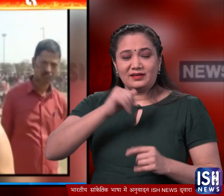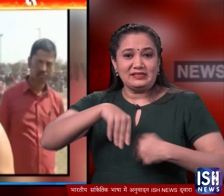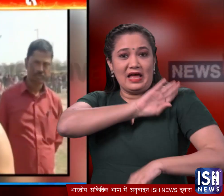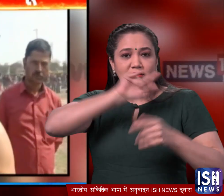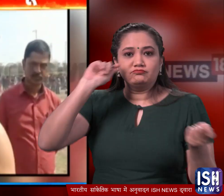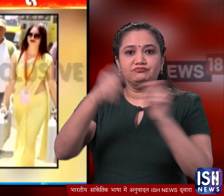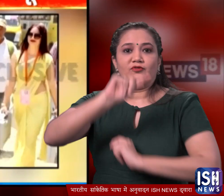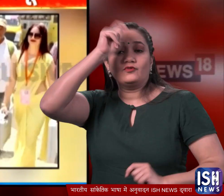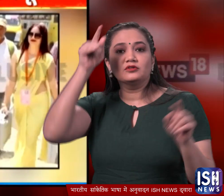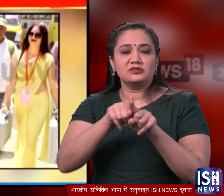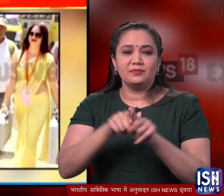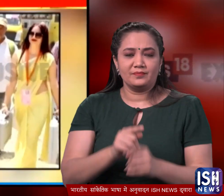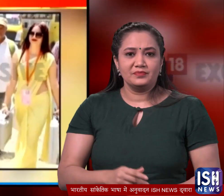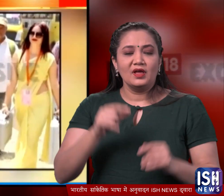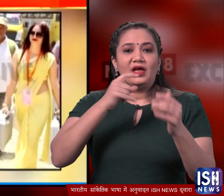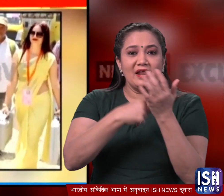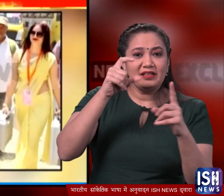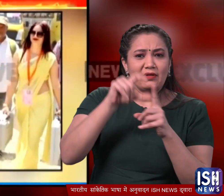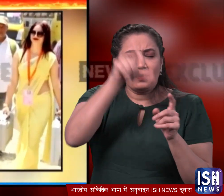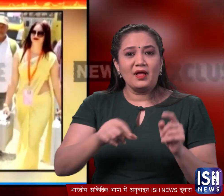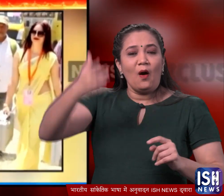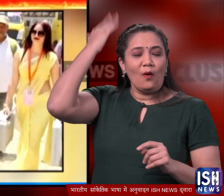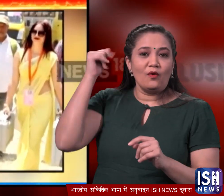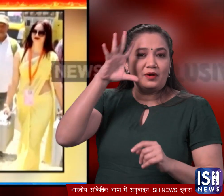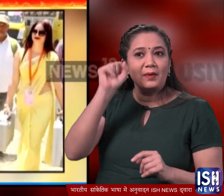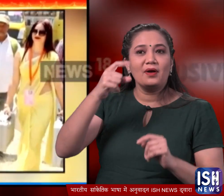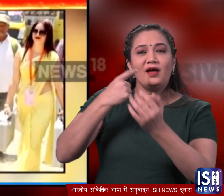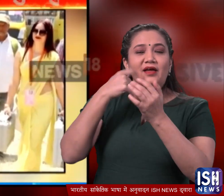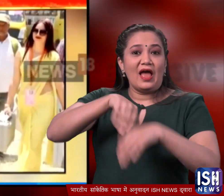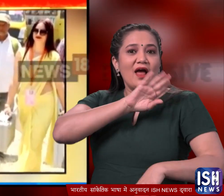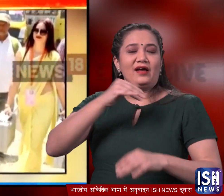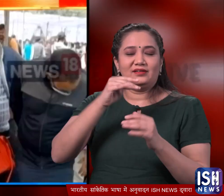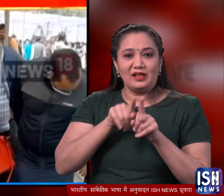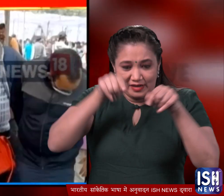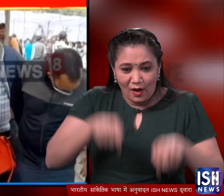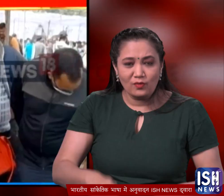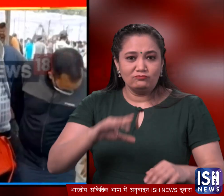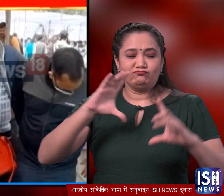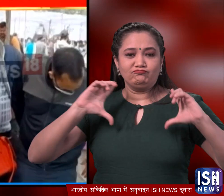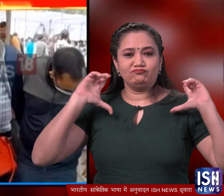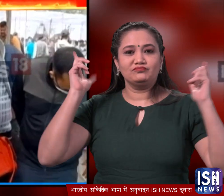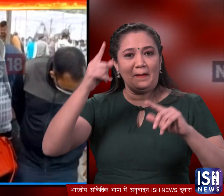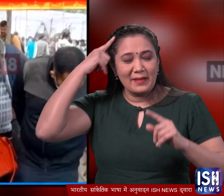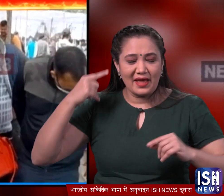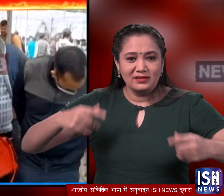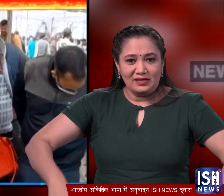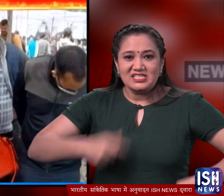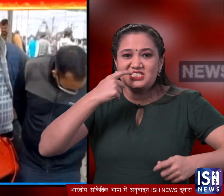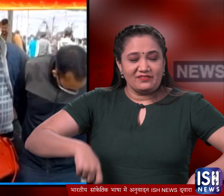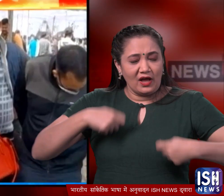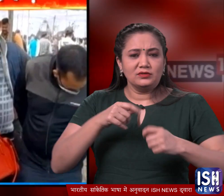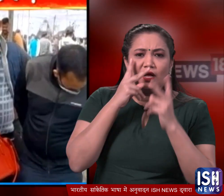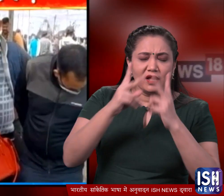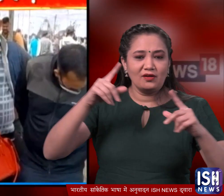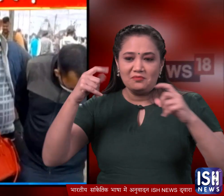से बदलकर वेस्टर्न हो गई। रीना द्विवेदी को देखकर लोगों को उनकी पिछली बार की तस्वीरें भी याद आ गईं। काले रंग का स्लीवलेस टॉप और व्हाइट ट्राउजर पहनकर